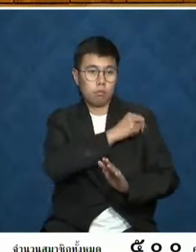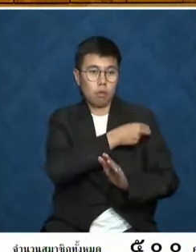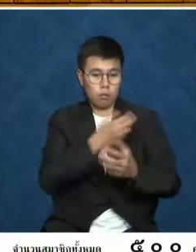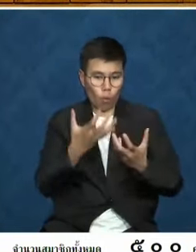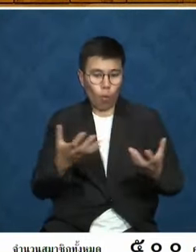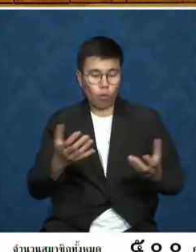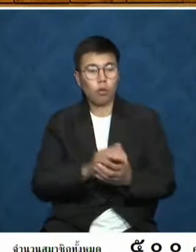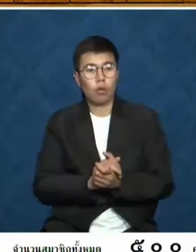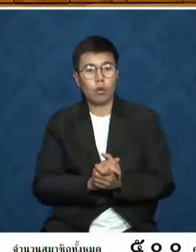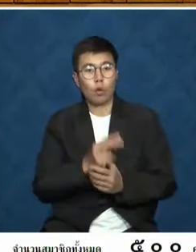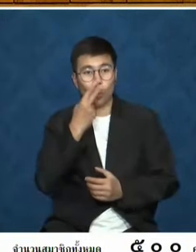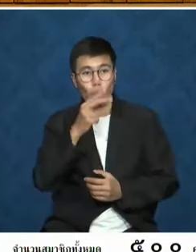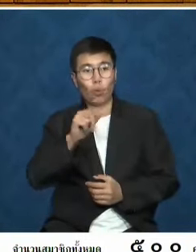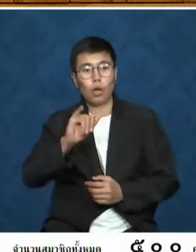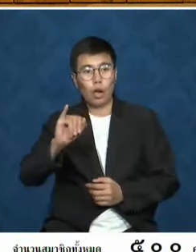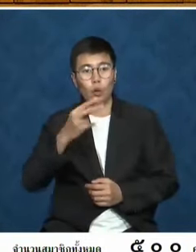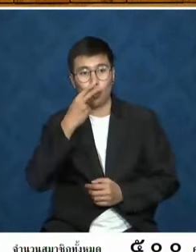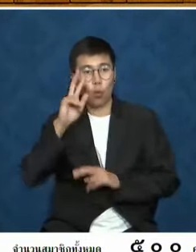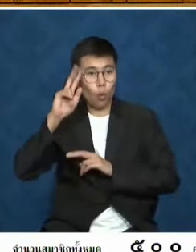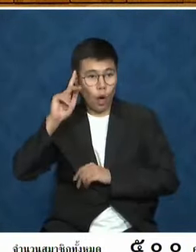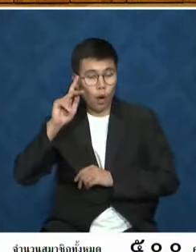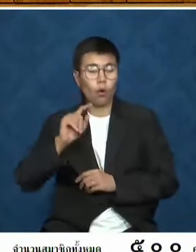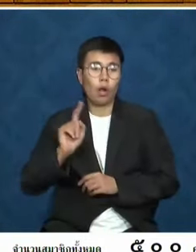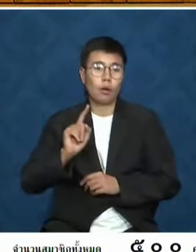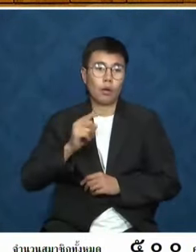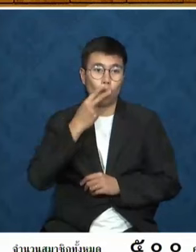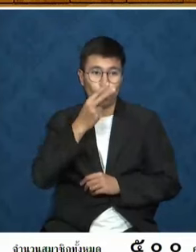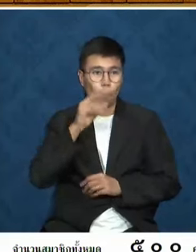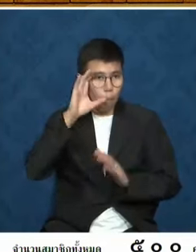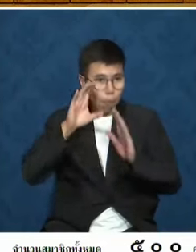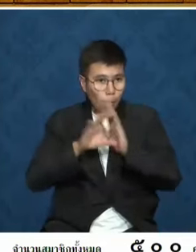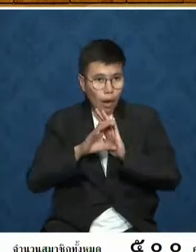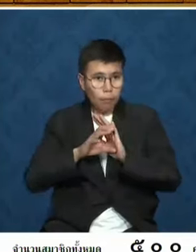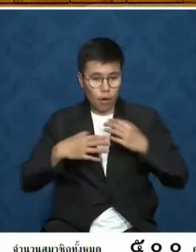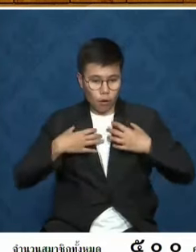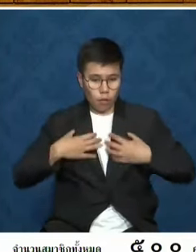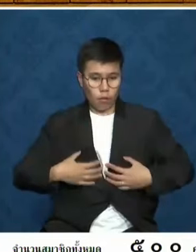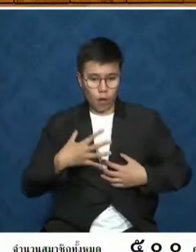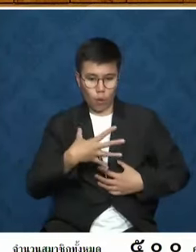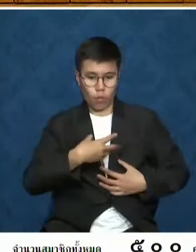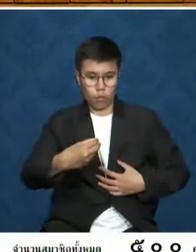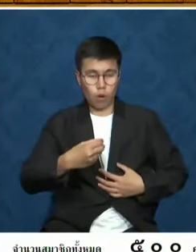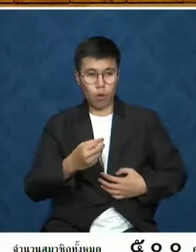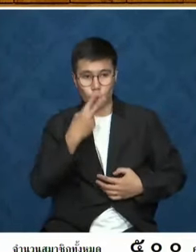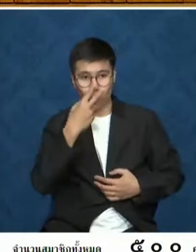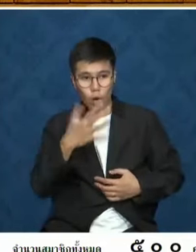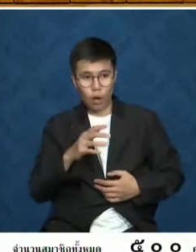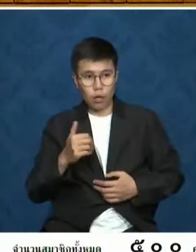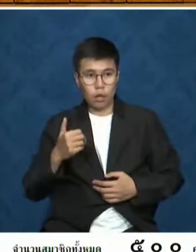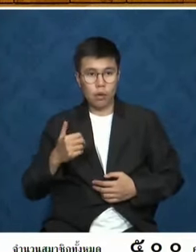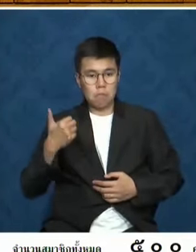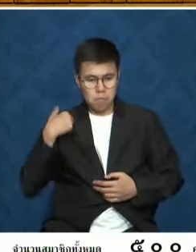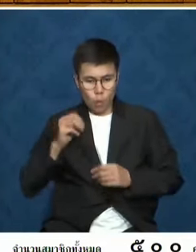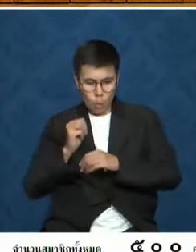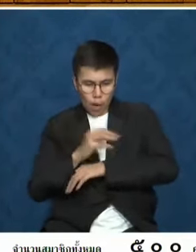ผมออกได้ตามเขา กัวาAI สามารที่จะดูภาพ Xrayอร์ดแล้วบอกโอกาสทจะเป็